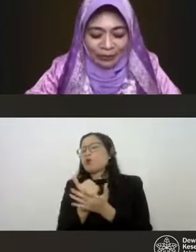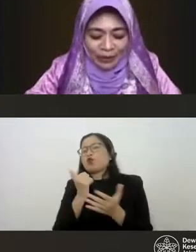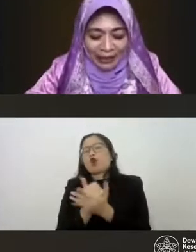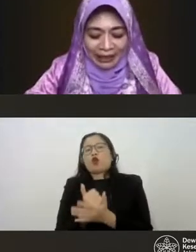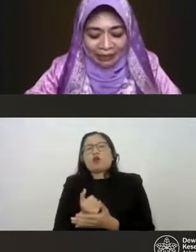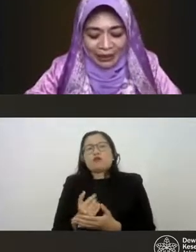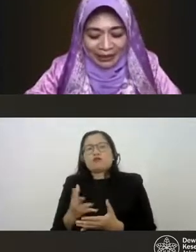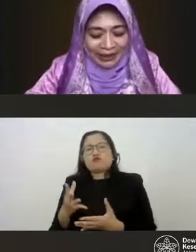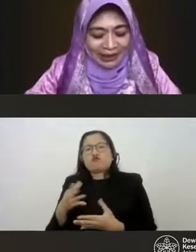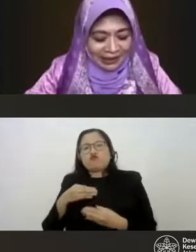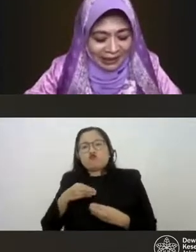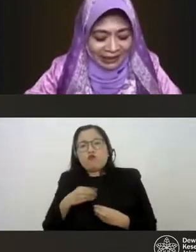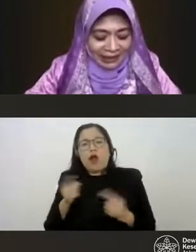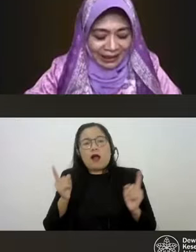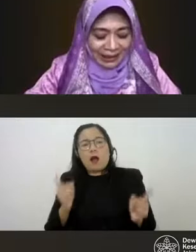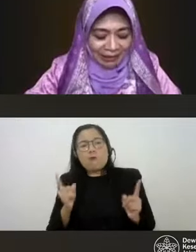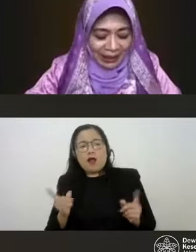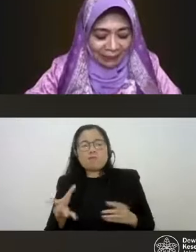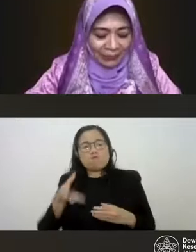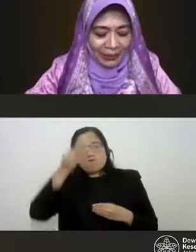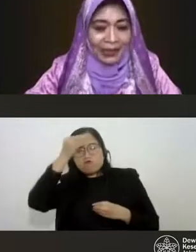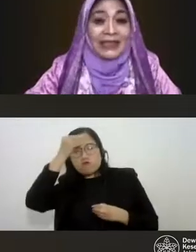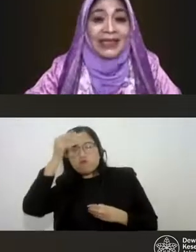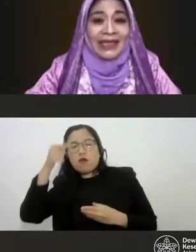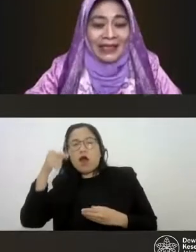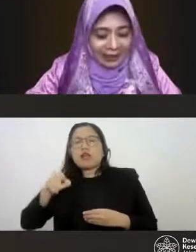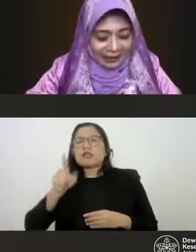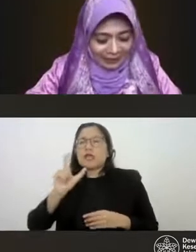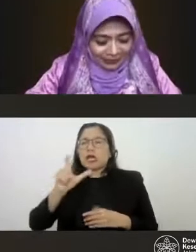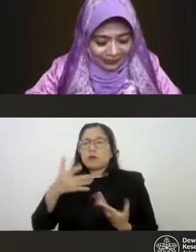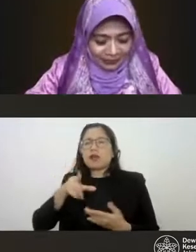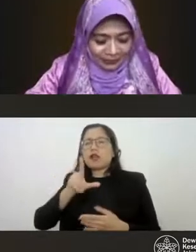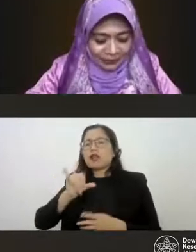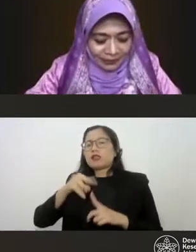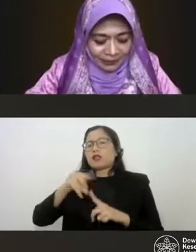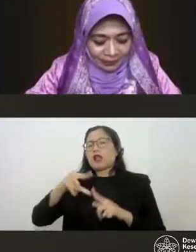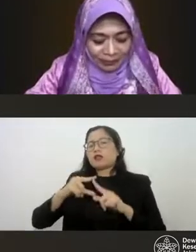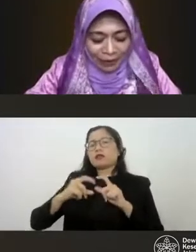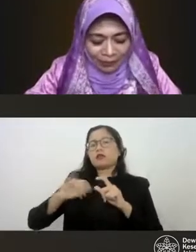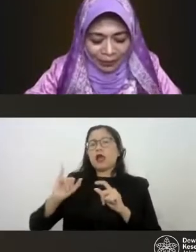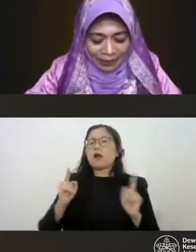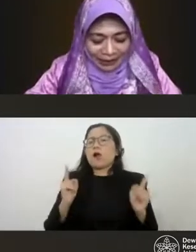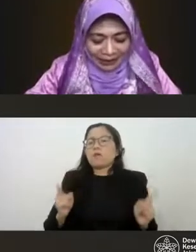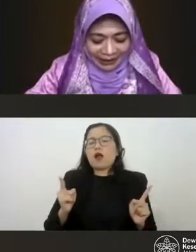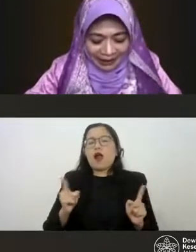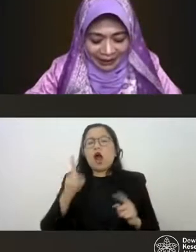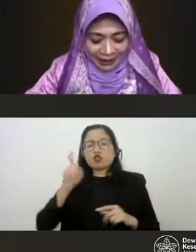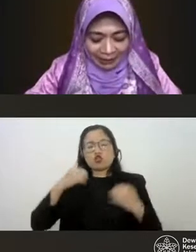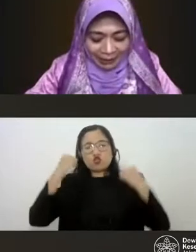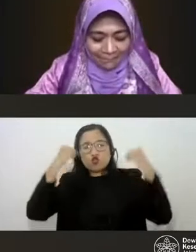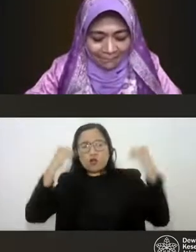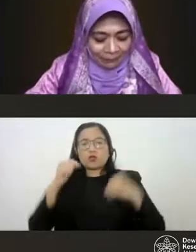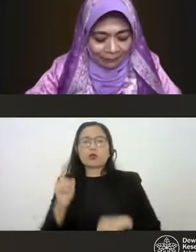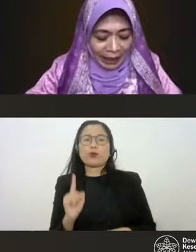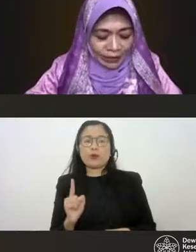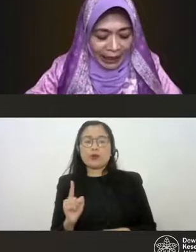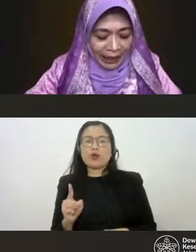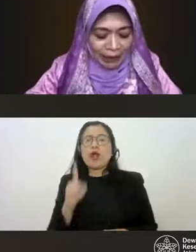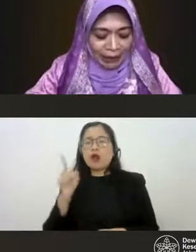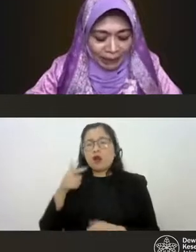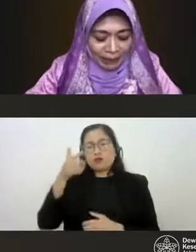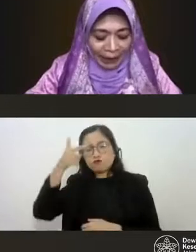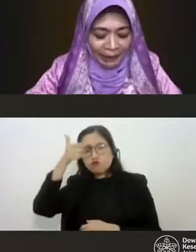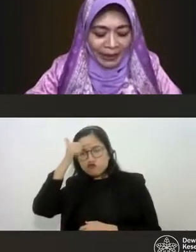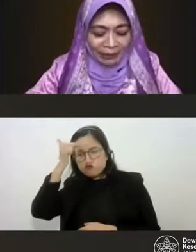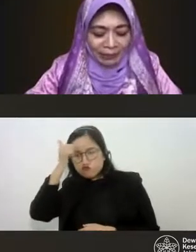harus dimulai dari penguatan literasi keagamaan. Setidaknya melalui penguatan literasi agama, penganut